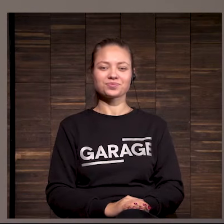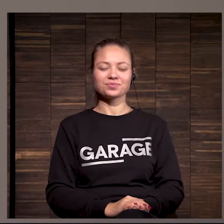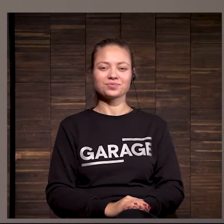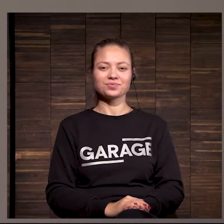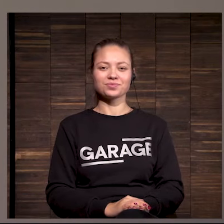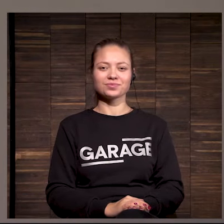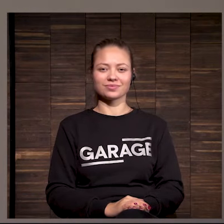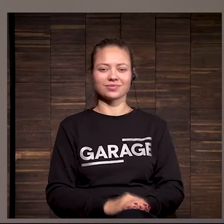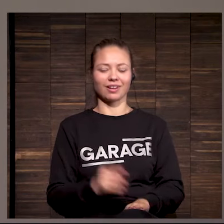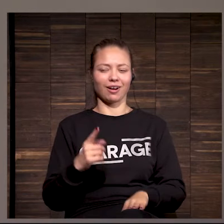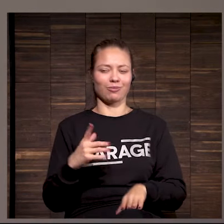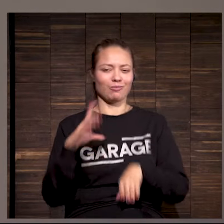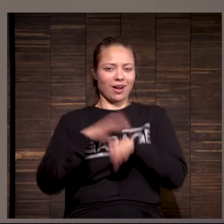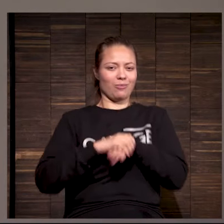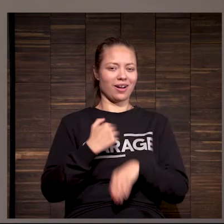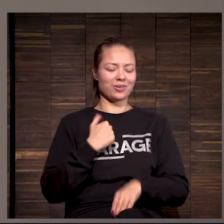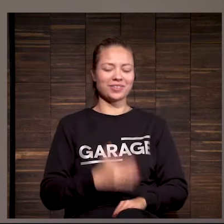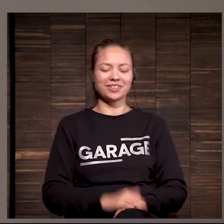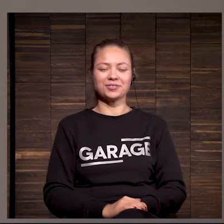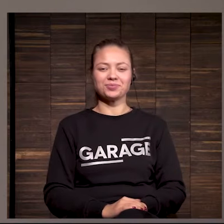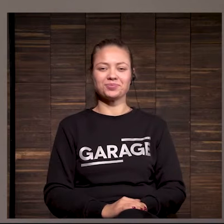поймали меня